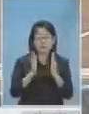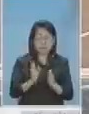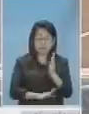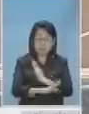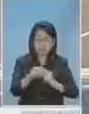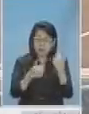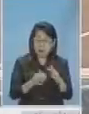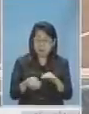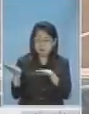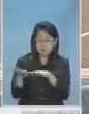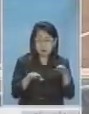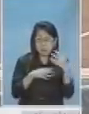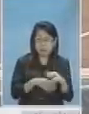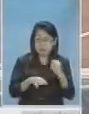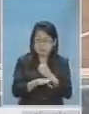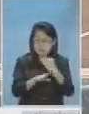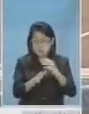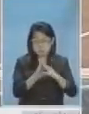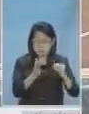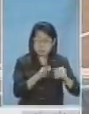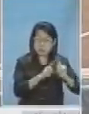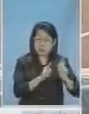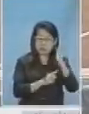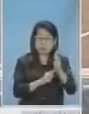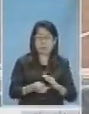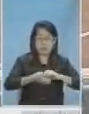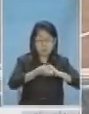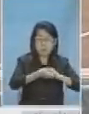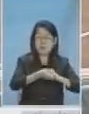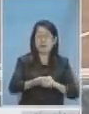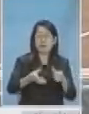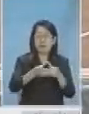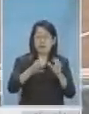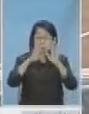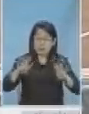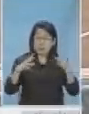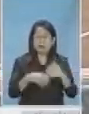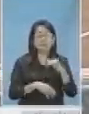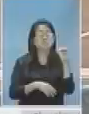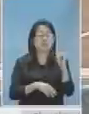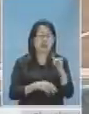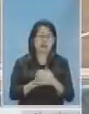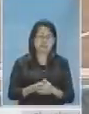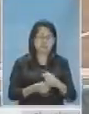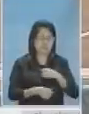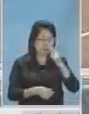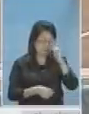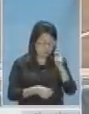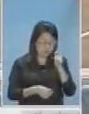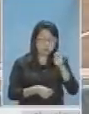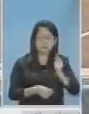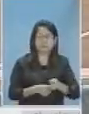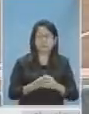ยที่จะไปร่วมมือกับอาเซียนนะครับอย่างนี้เป็นต้นเพราะฉะนั้นตรงนี้ครับท่านประธานครับด้วยความเคารพจริงๆนะ